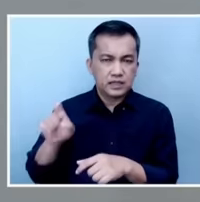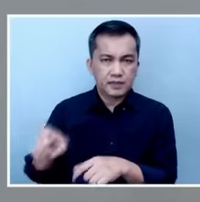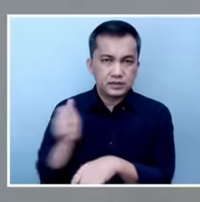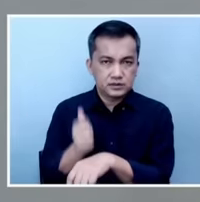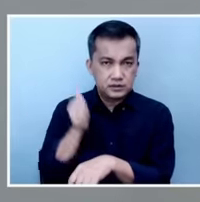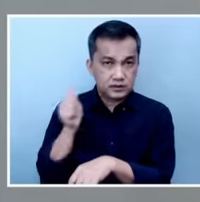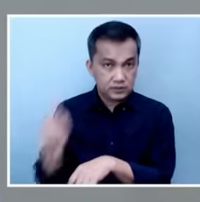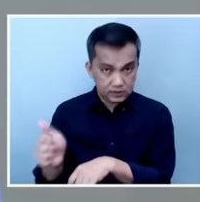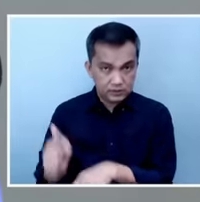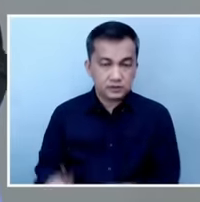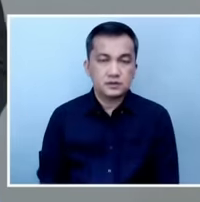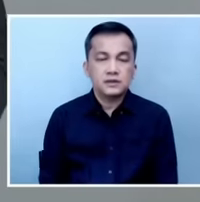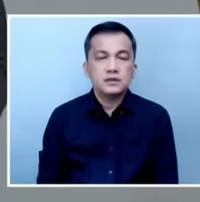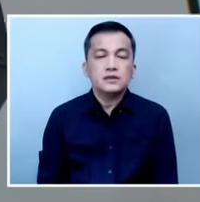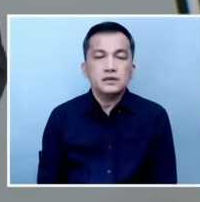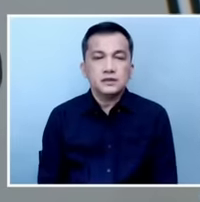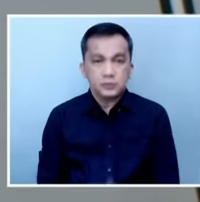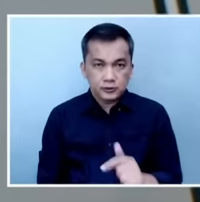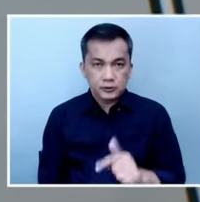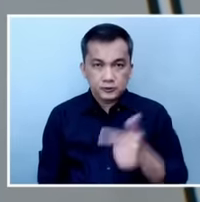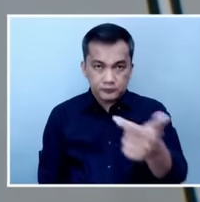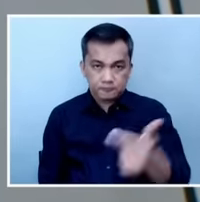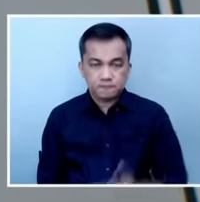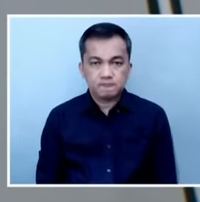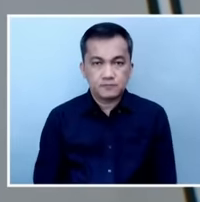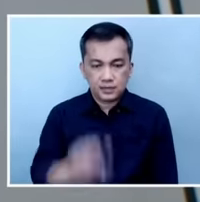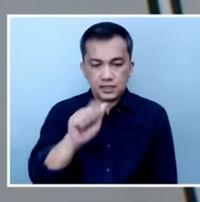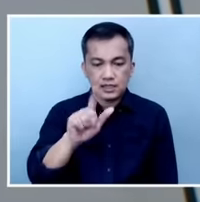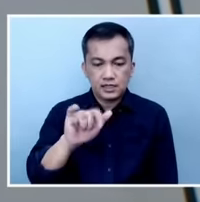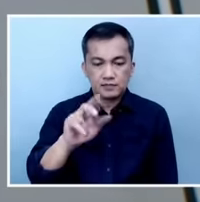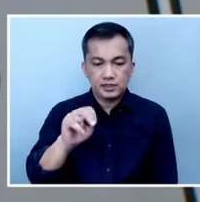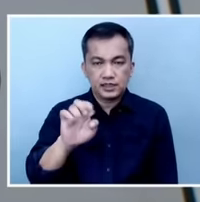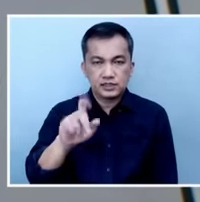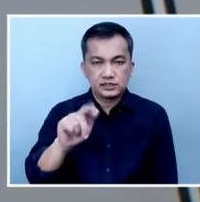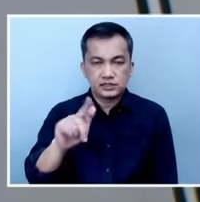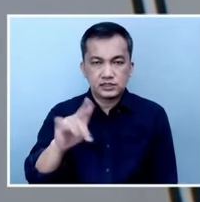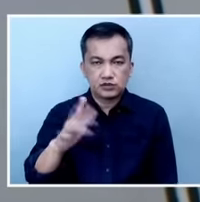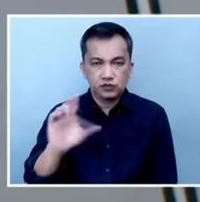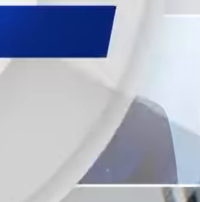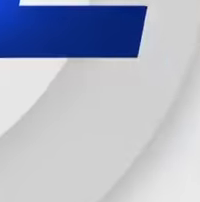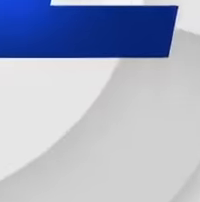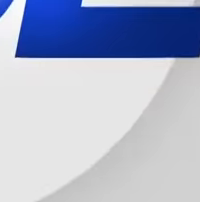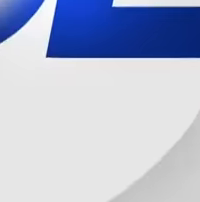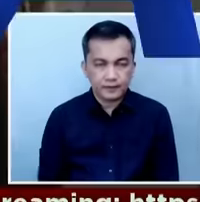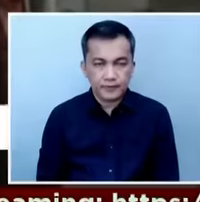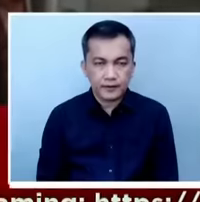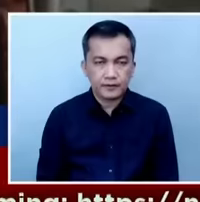sisihin. Nagpapatrol Alvin L. Chico.